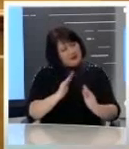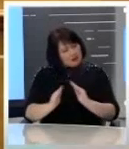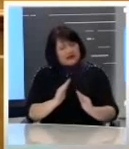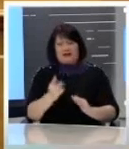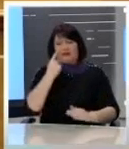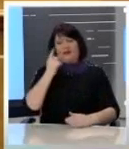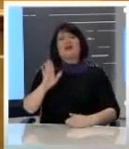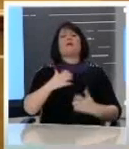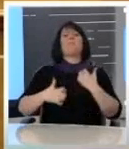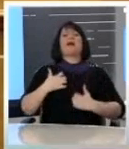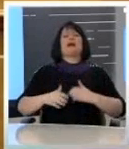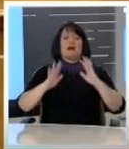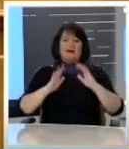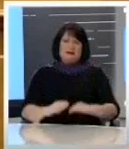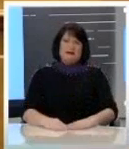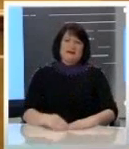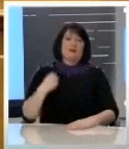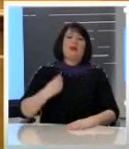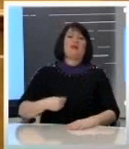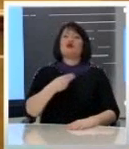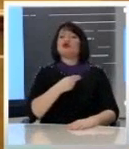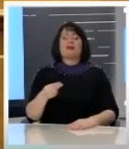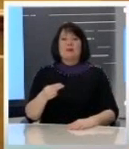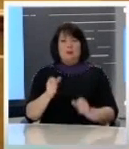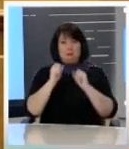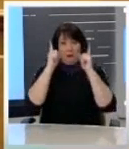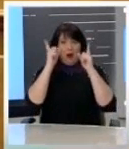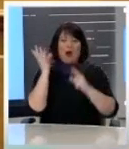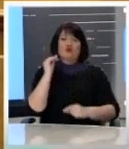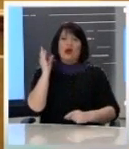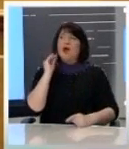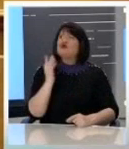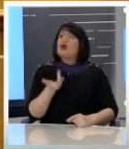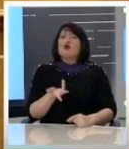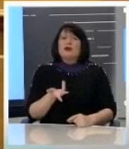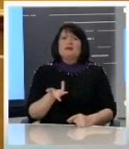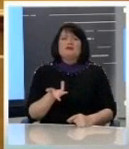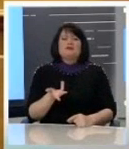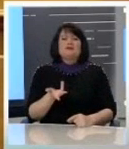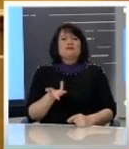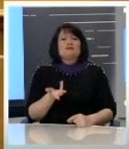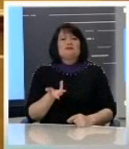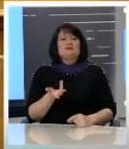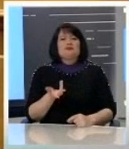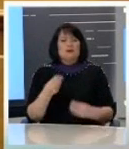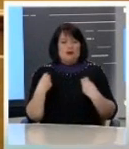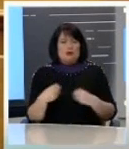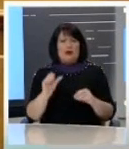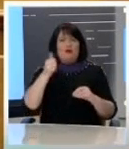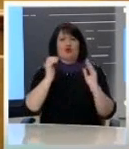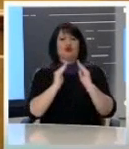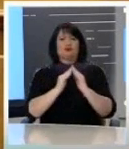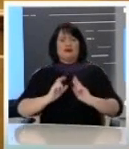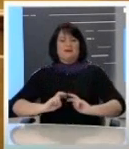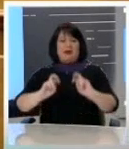κατοικία. Για το δημόσιο. Με έκπληξη ακούω ότι το δημόσιο βγάζει σε πληστηριασμό πρώτη κατοικία.